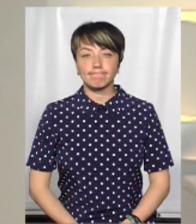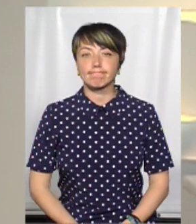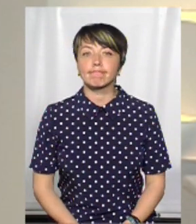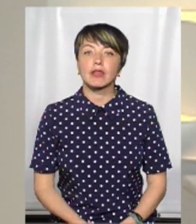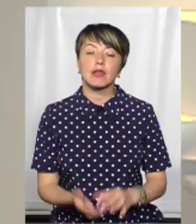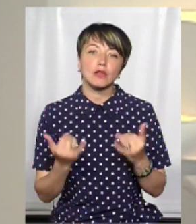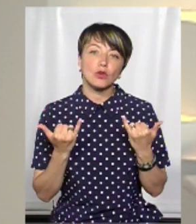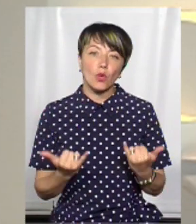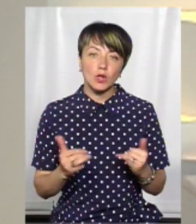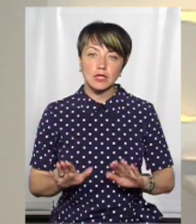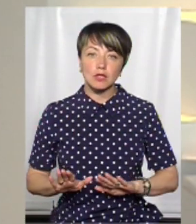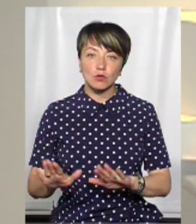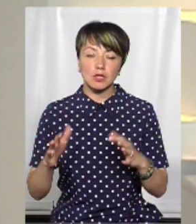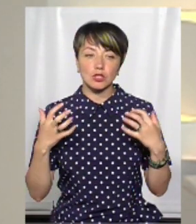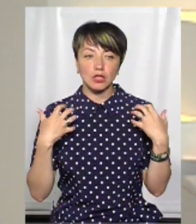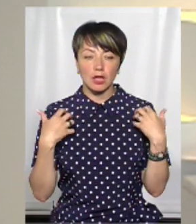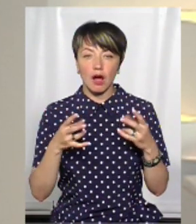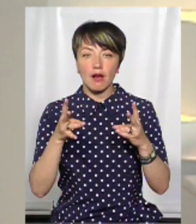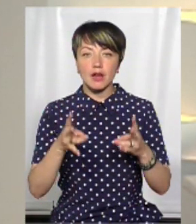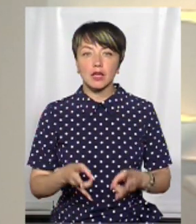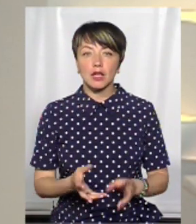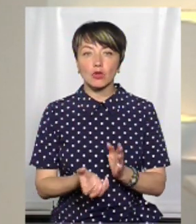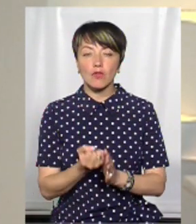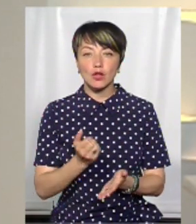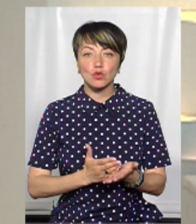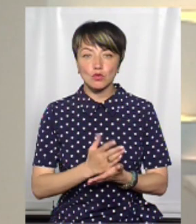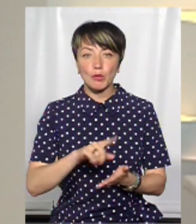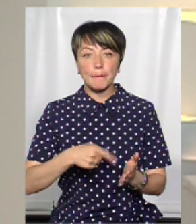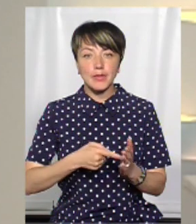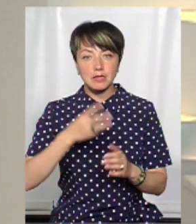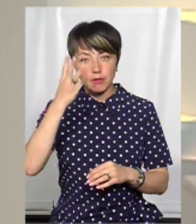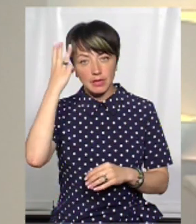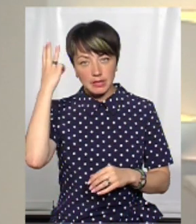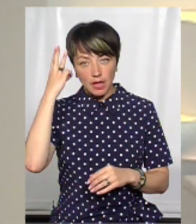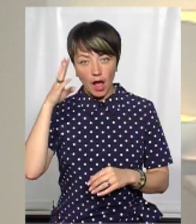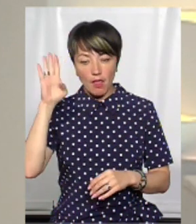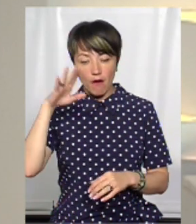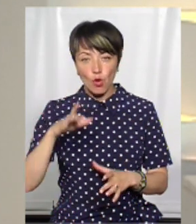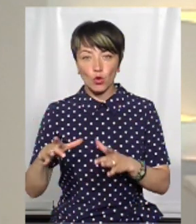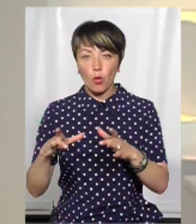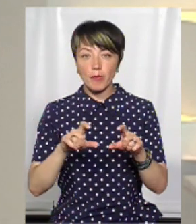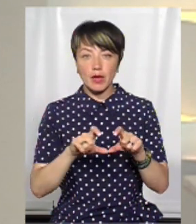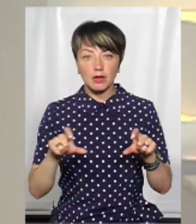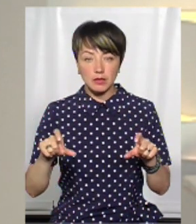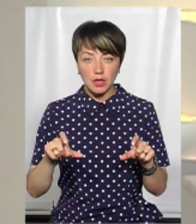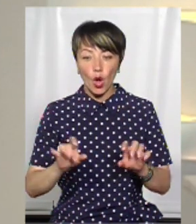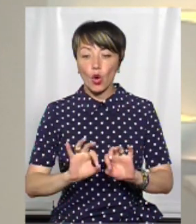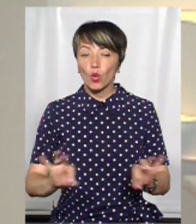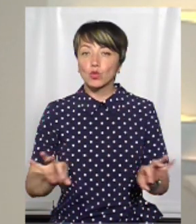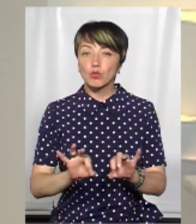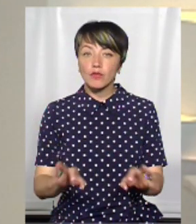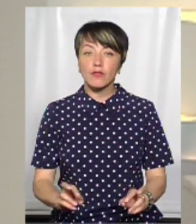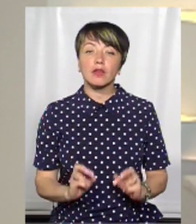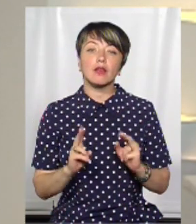А сьогодні заступник начальника аварійно-рятувальної служби міста Хмельницького на водних об'єктах Юрій Голяш